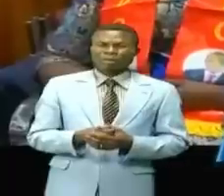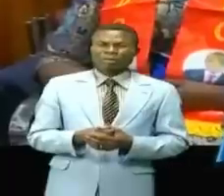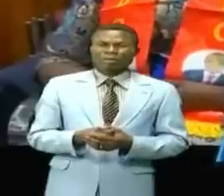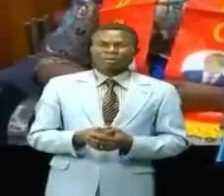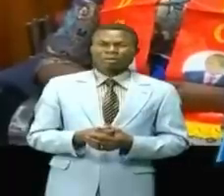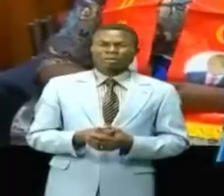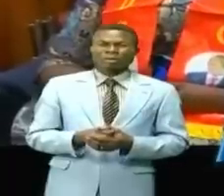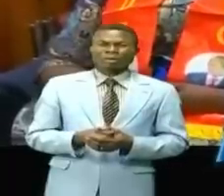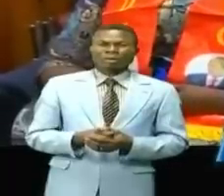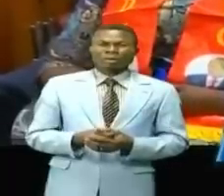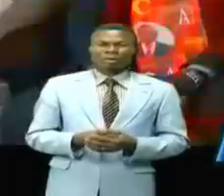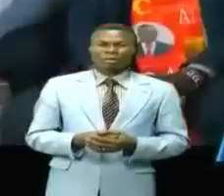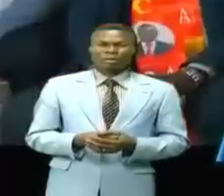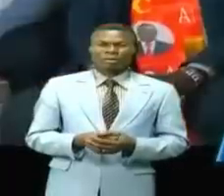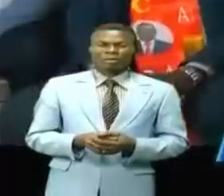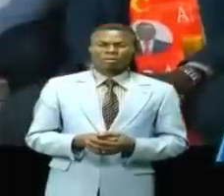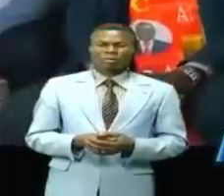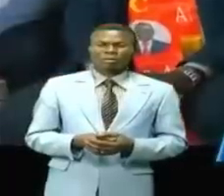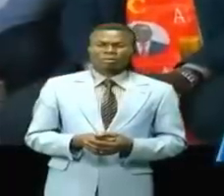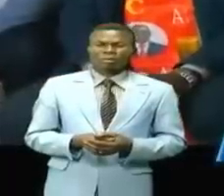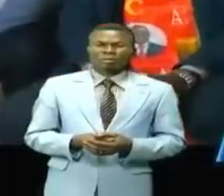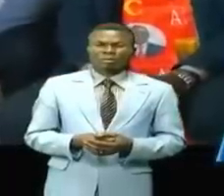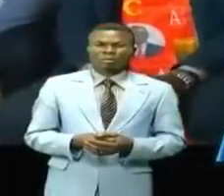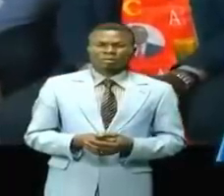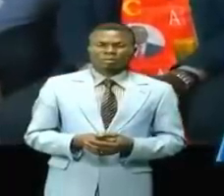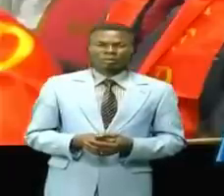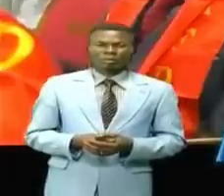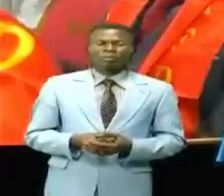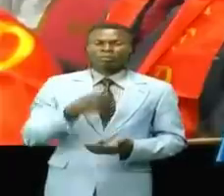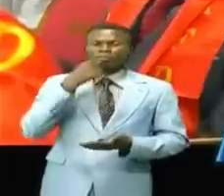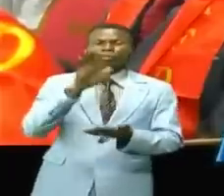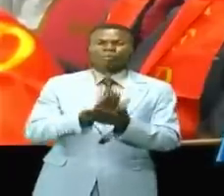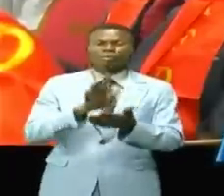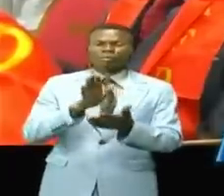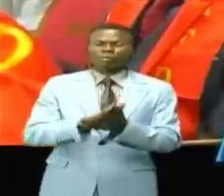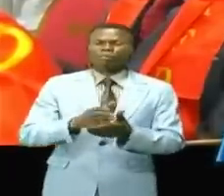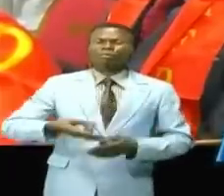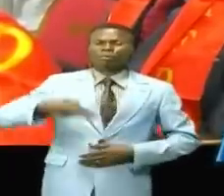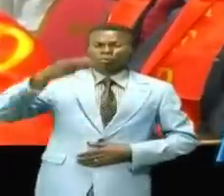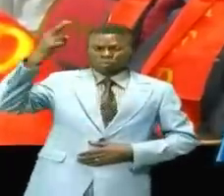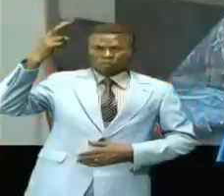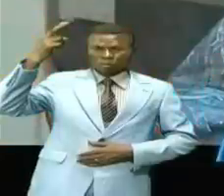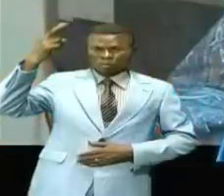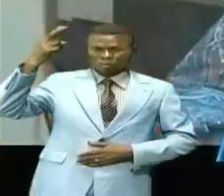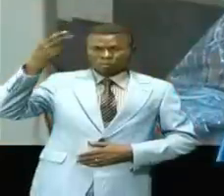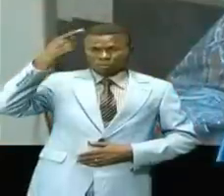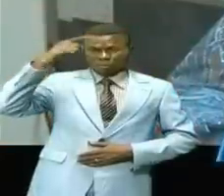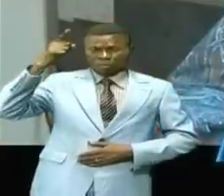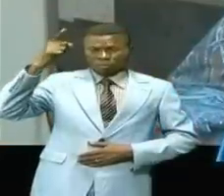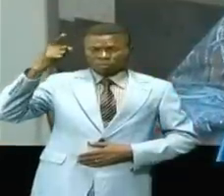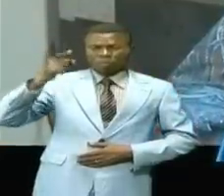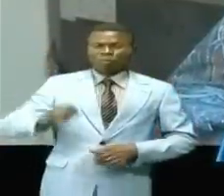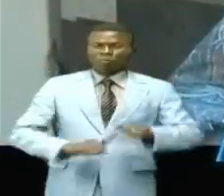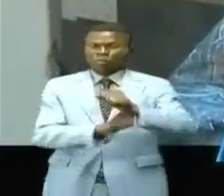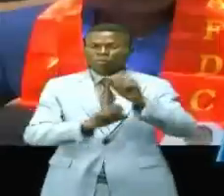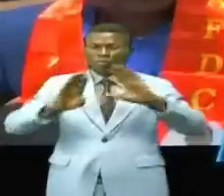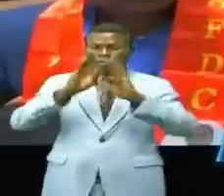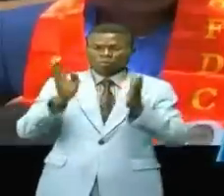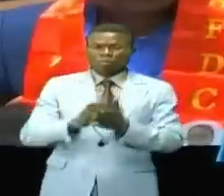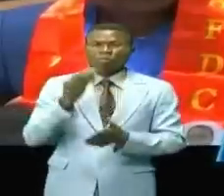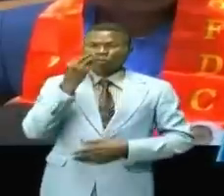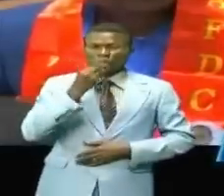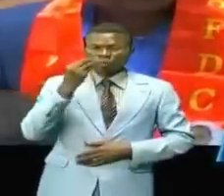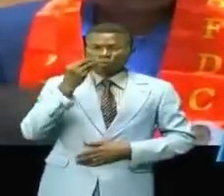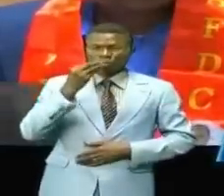nation, à qui nous adressons par cette même occasion nos hommages les plus déférents. Désapprouvons sévèrement toutes les déclarations